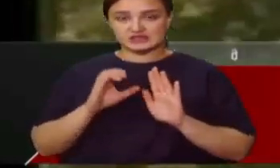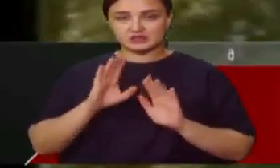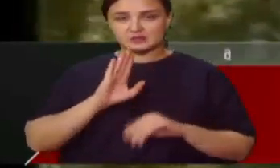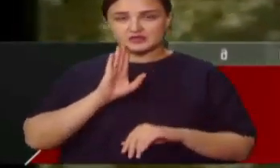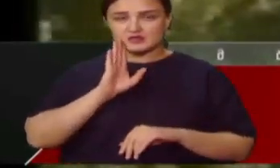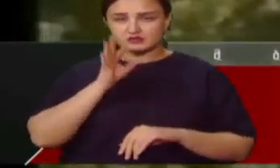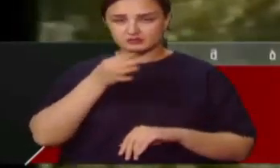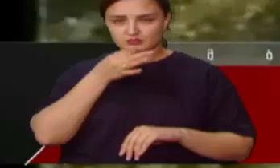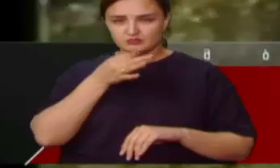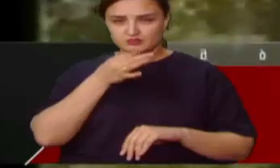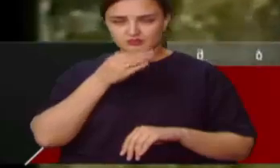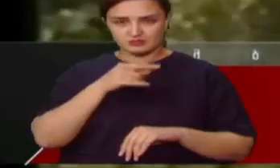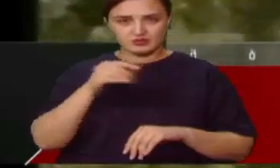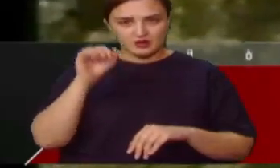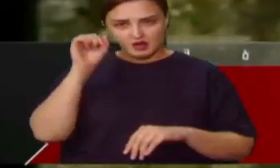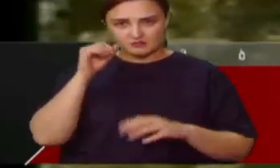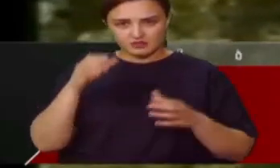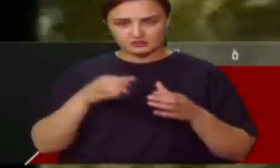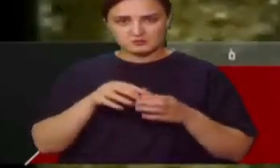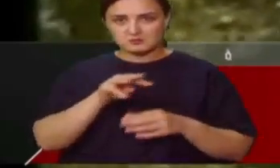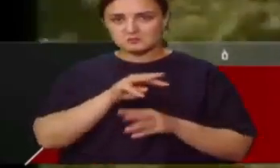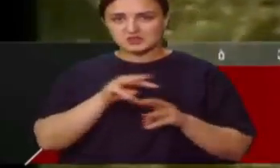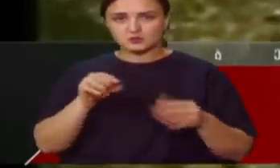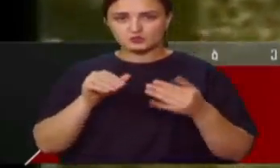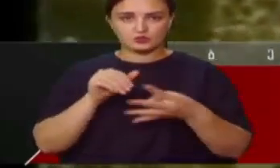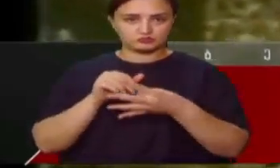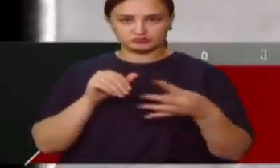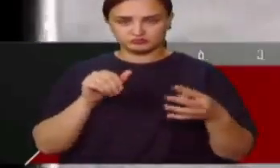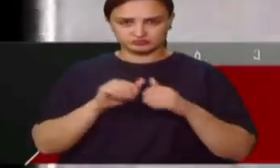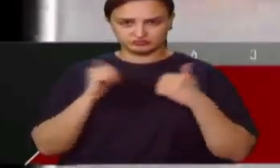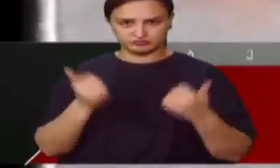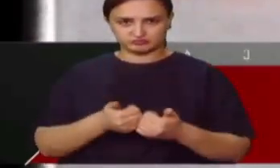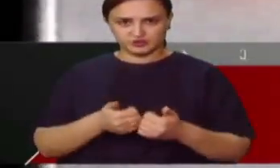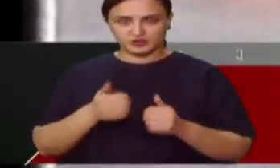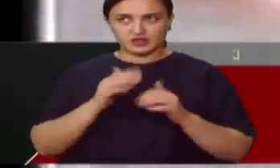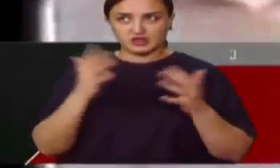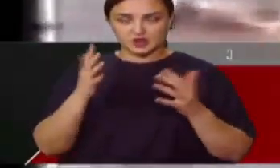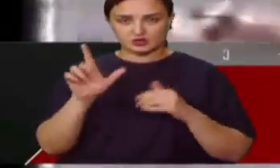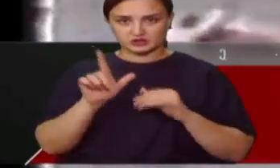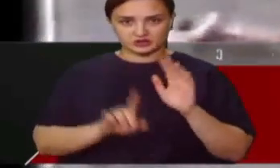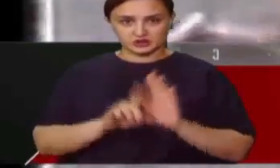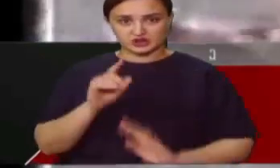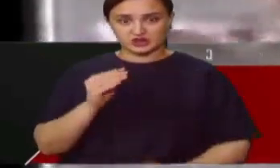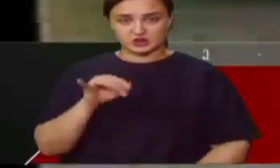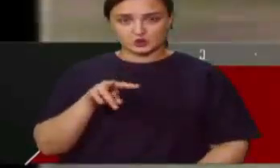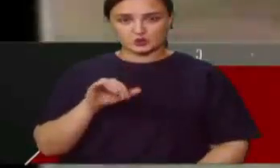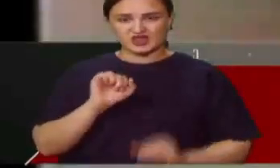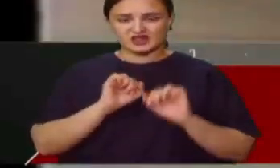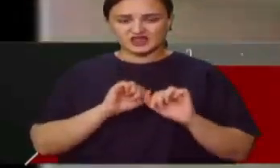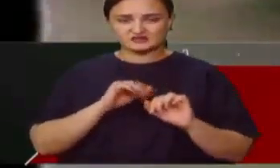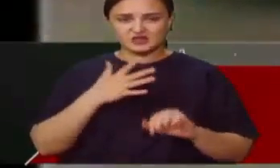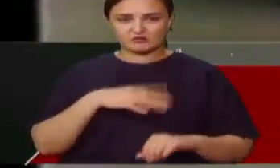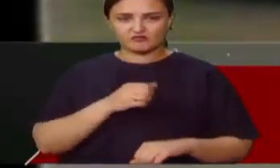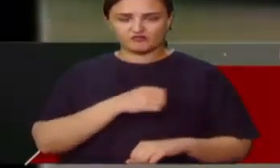დილით სეპარატისტებმა მინისტრთა საბჭო შენობაზე თავდასხმა განაახლეს. უკანასკნელი ბრძოლა დღის 2 საათზე დაიწყო. ჯიული შარტავას დაცვა და ქართველი